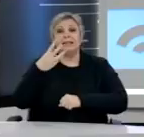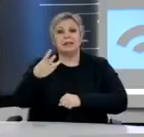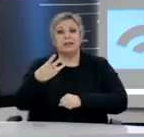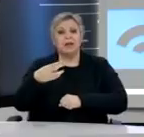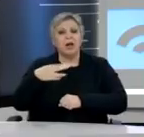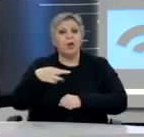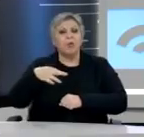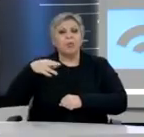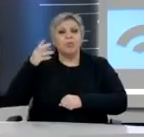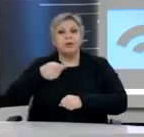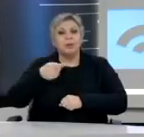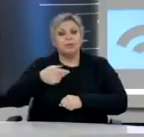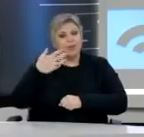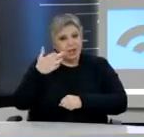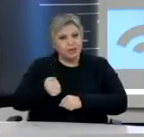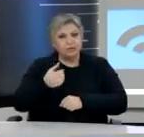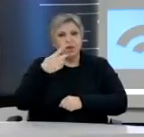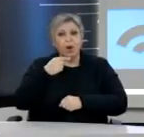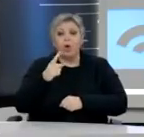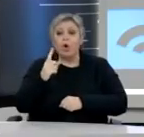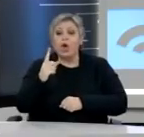Κάντε ησυχία, παρακαλώ.